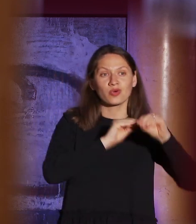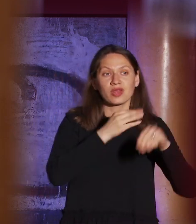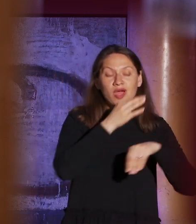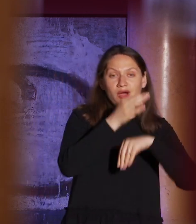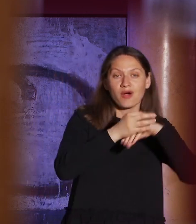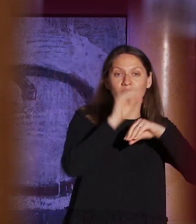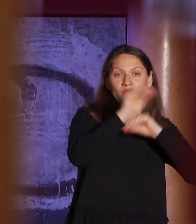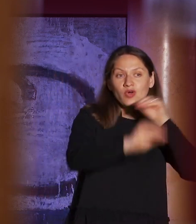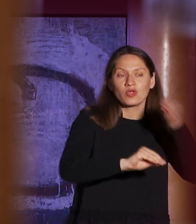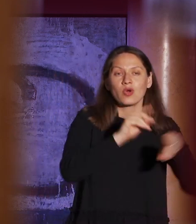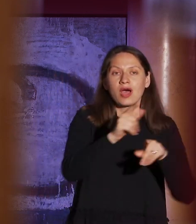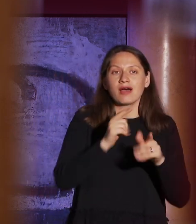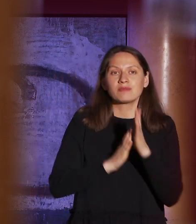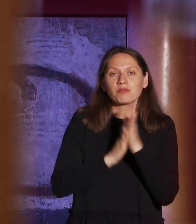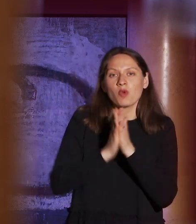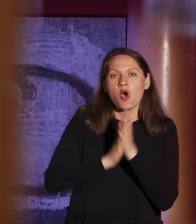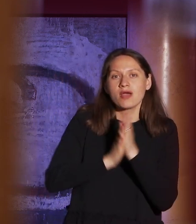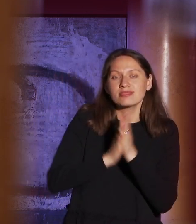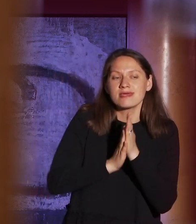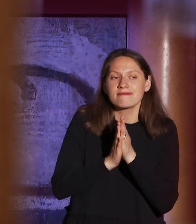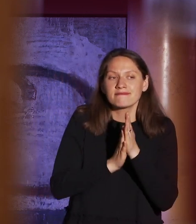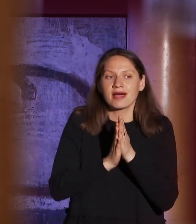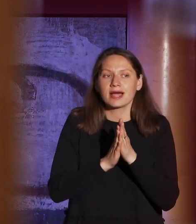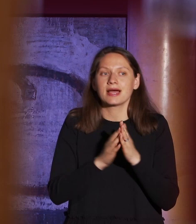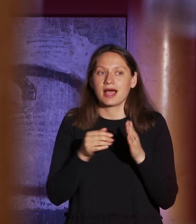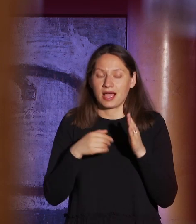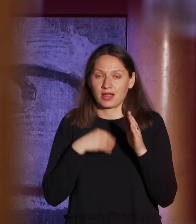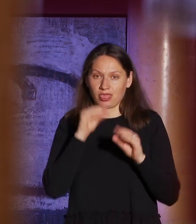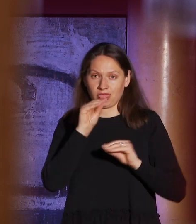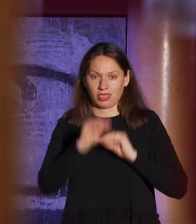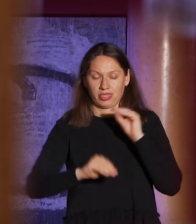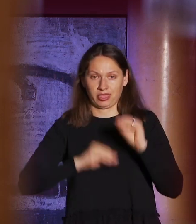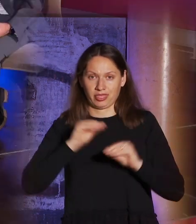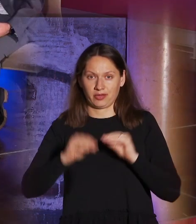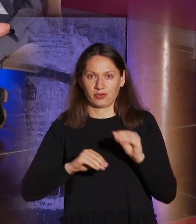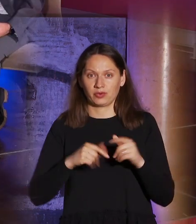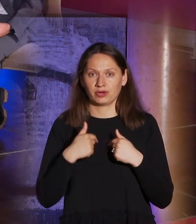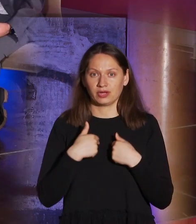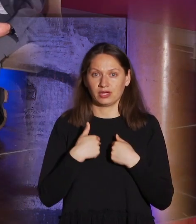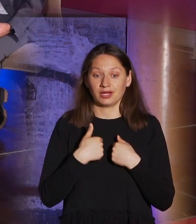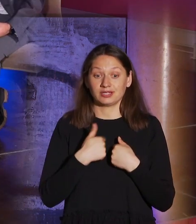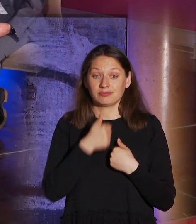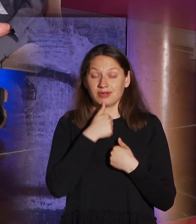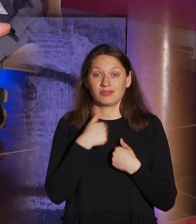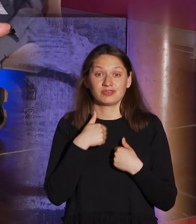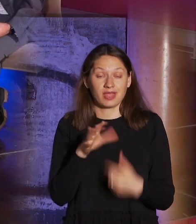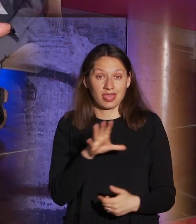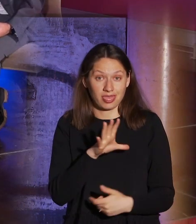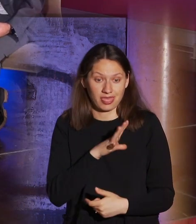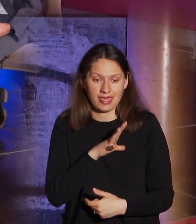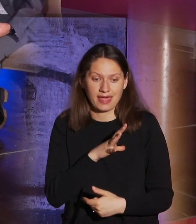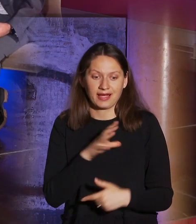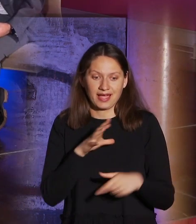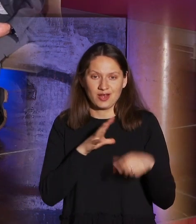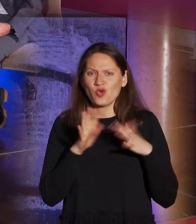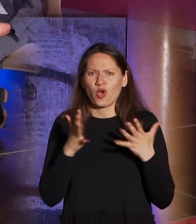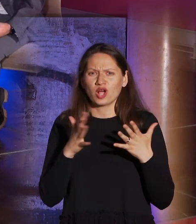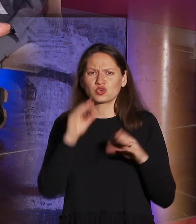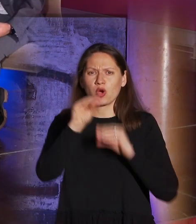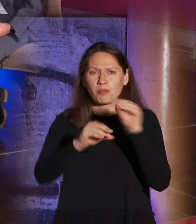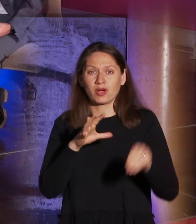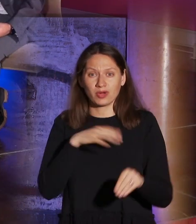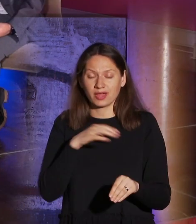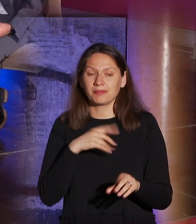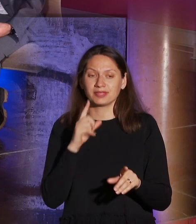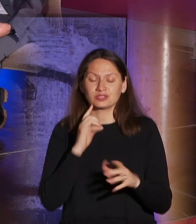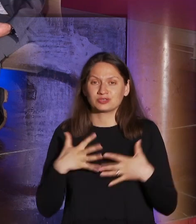tas stimulas įjungti vaizduotei, kai tu negali kažko padaryti. Kai tu turi